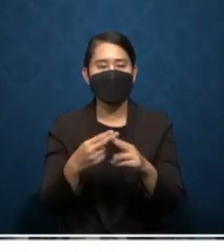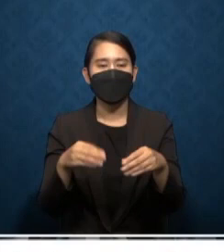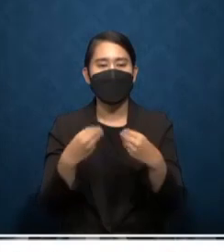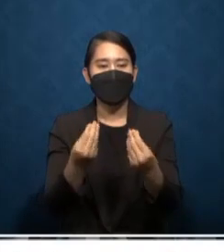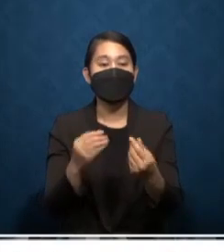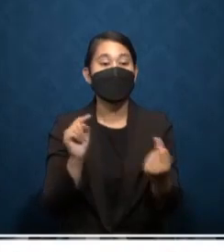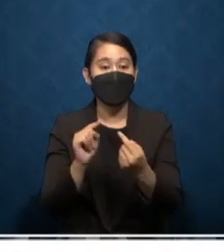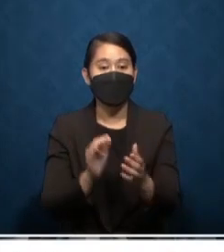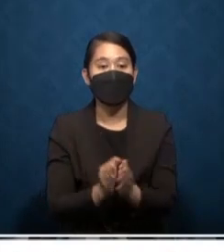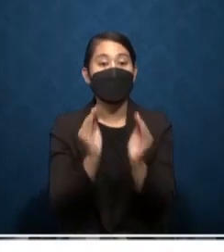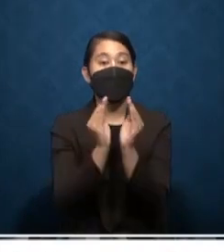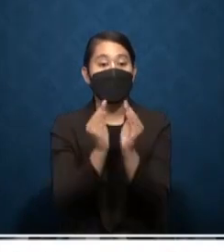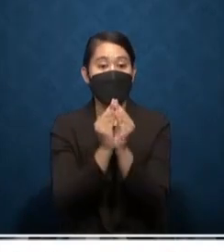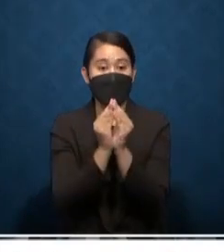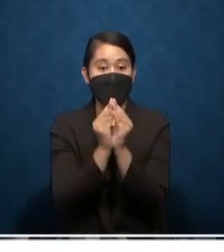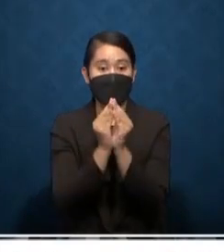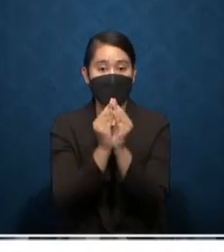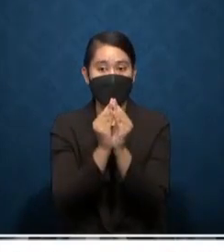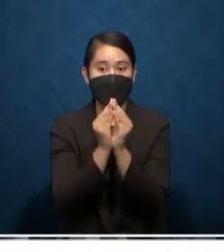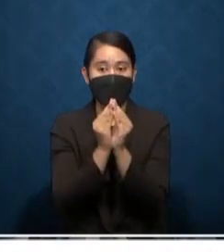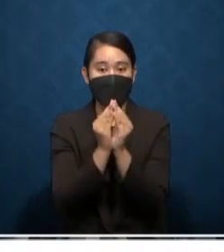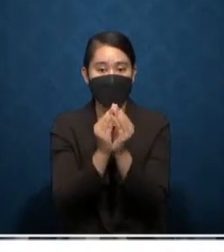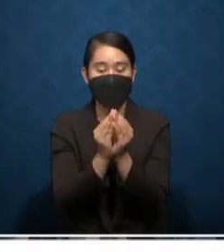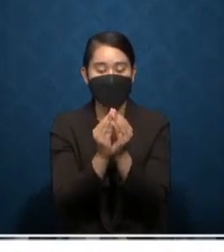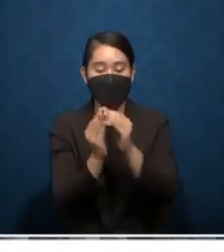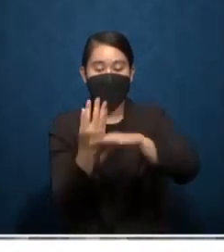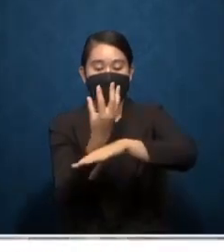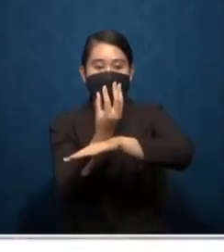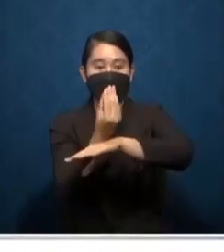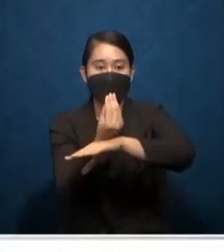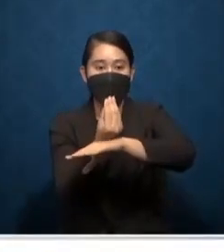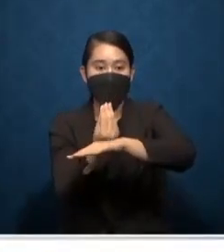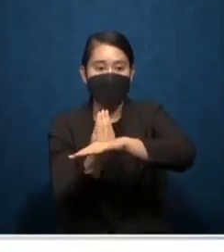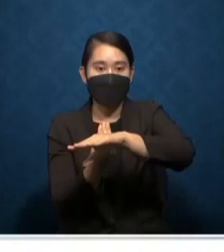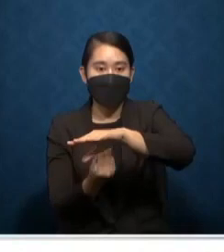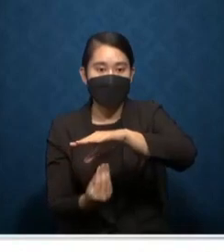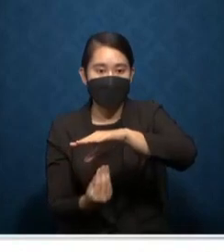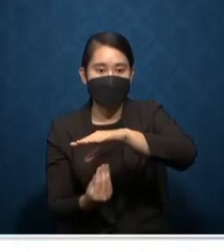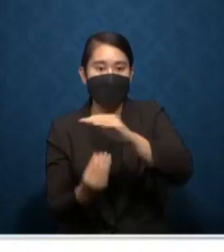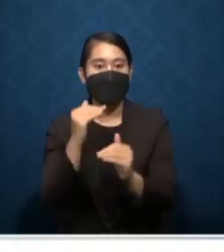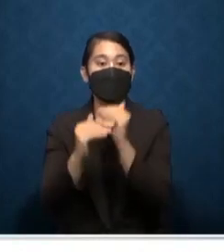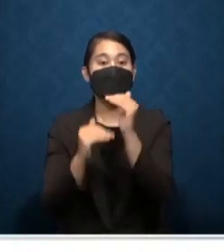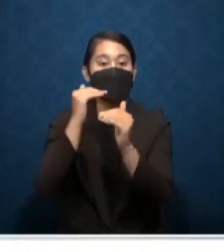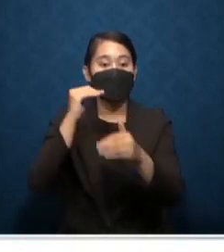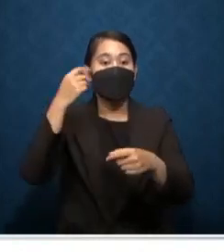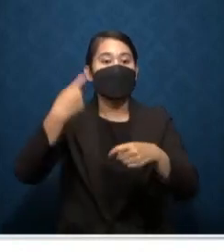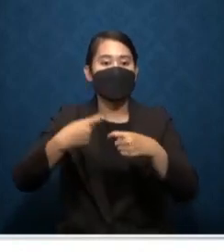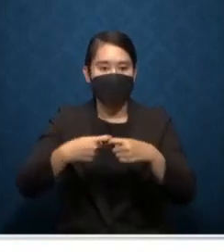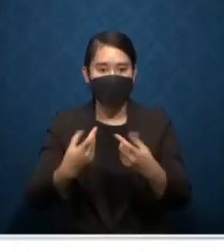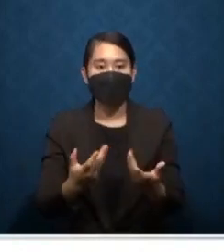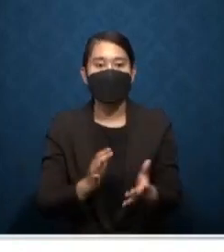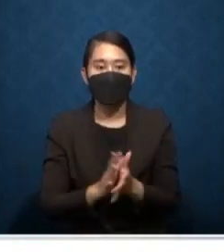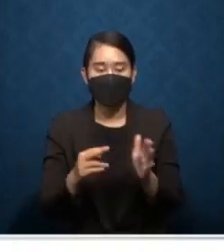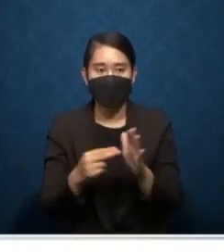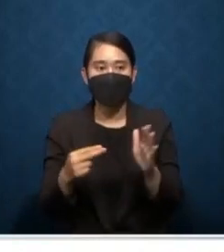ัวใต้ตมใต้ตมไม่สามารถจะพัฒนาได้ง่ายแต่เรามีวิธีการแก้ว่า